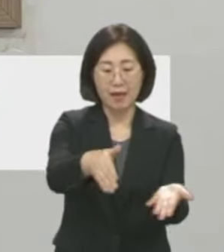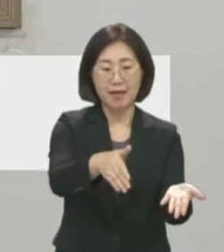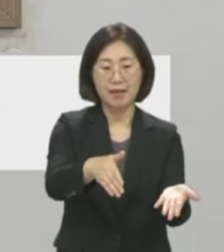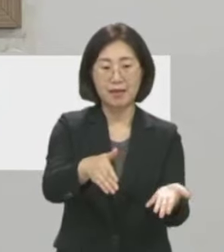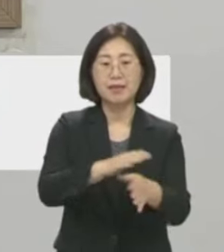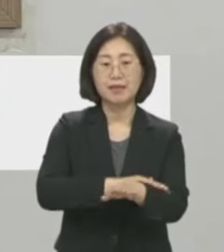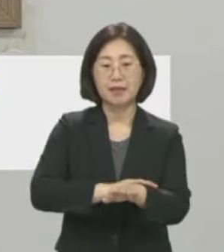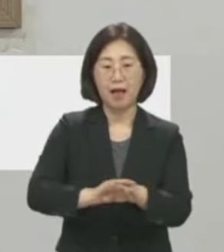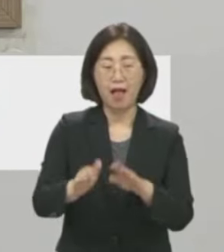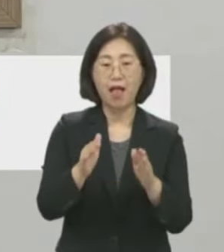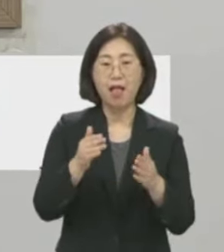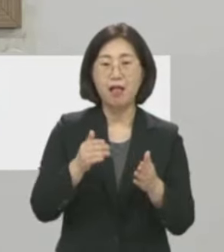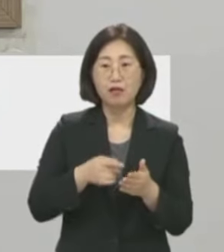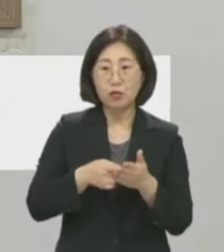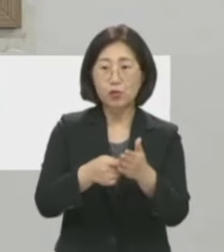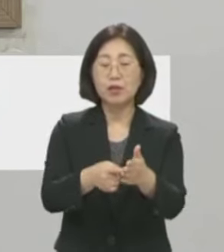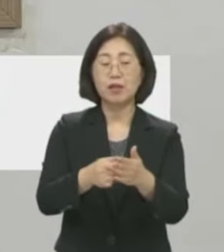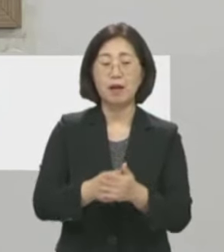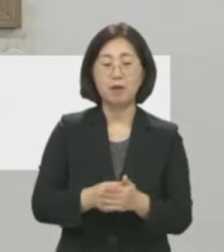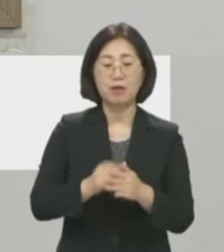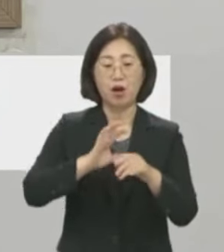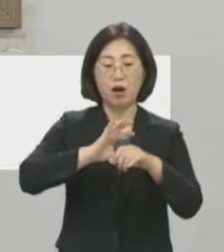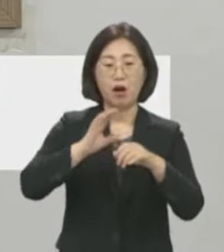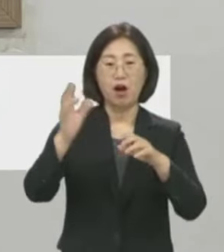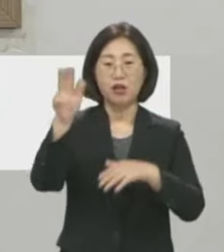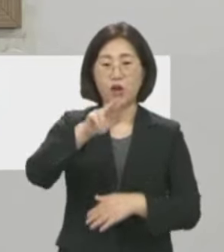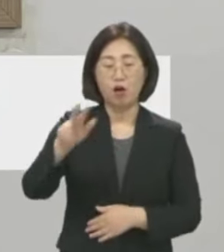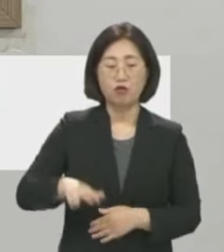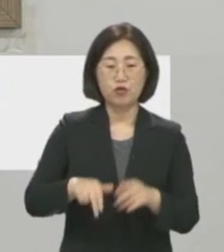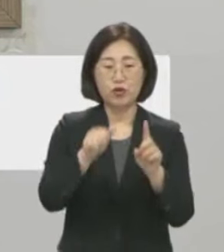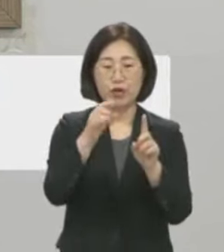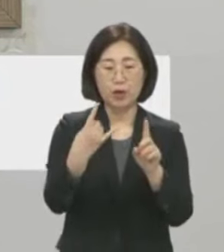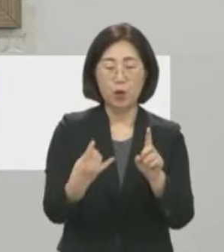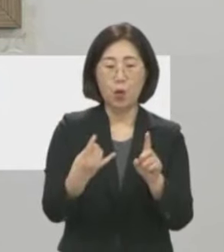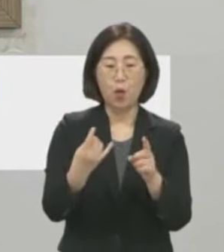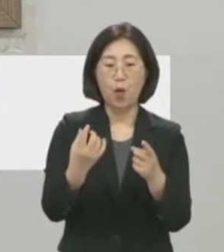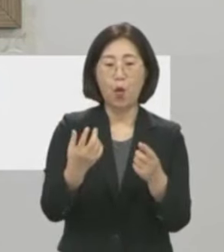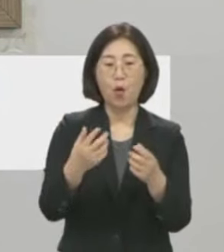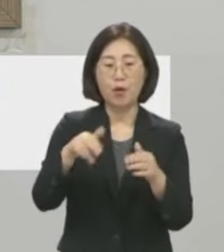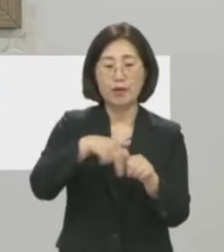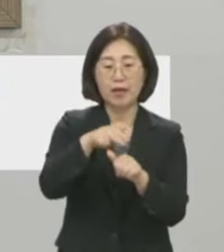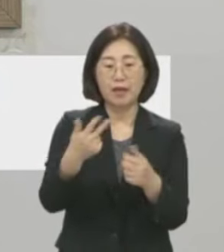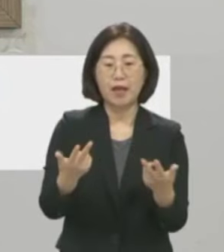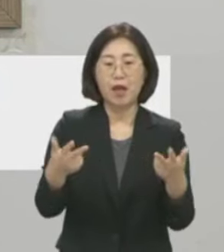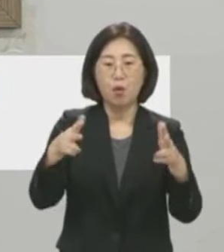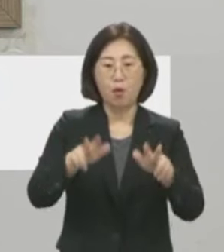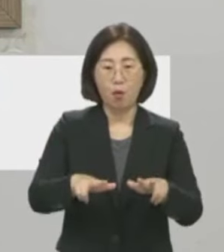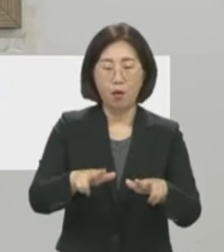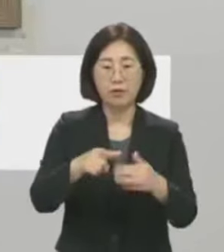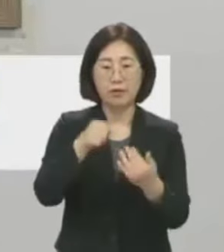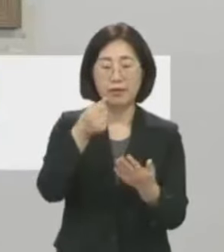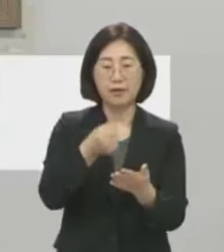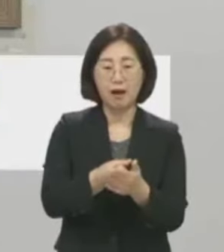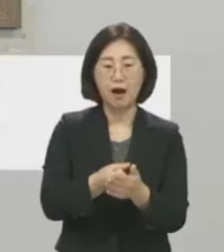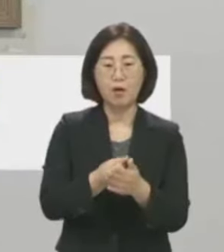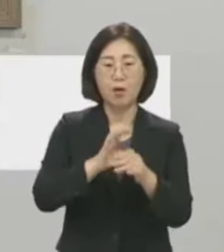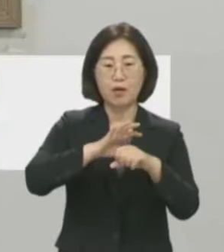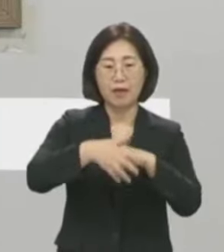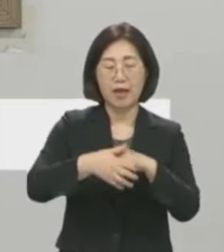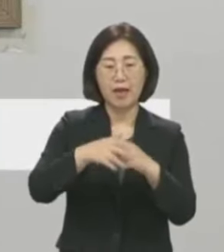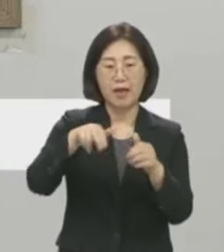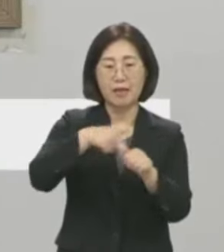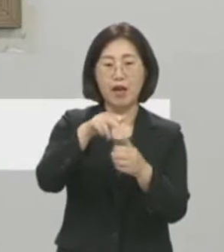있게 진행하면서 전국 제1호 국가해양생태공원 지정을 추진하고 세계 자연유산